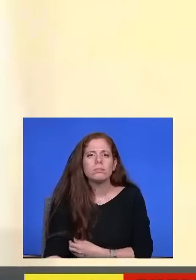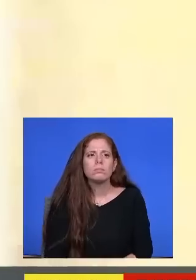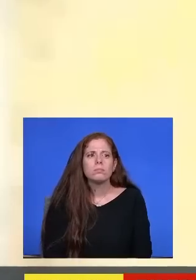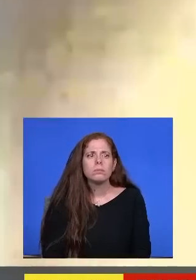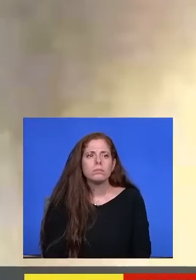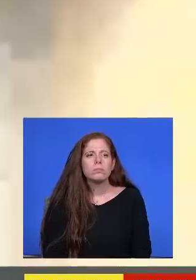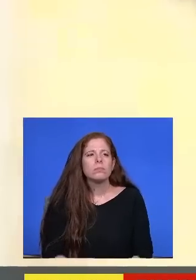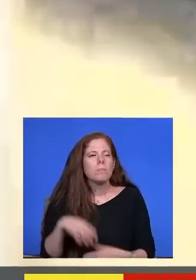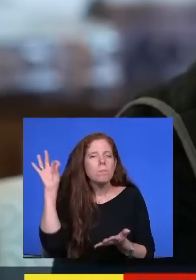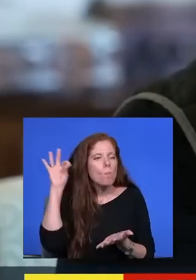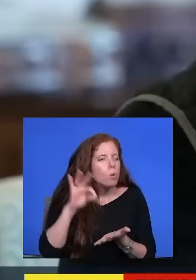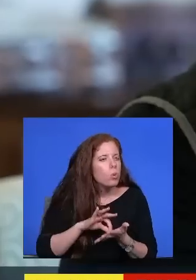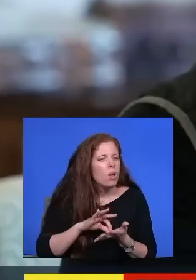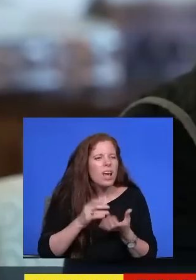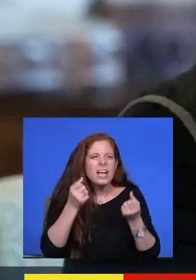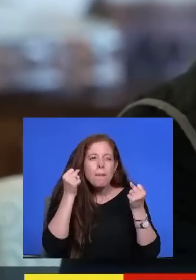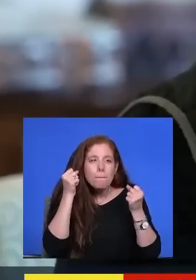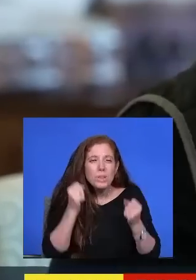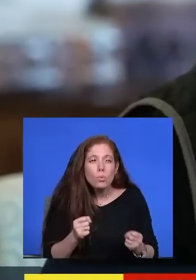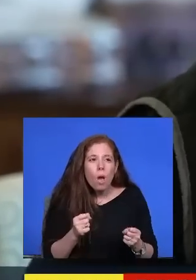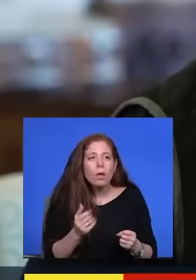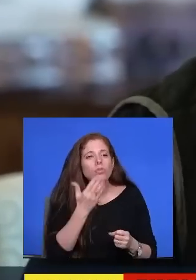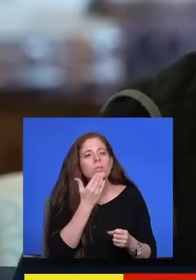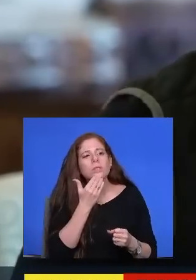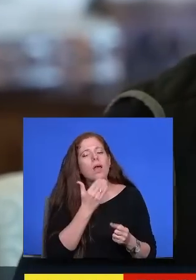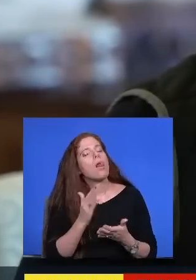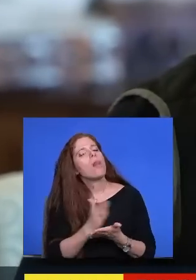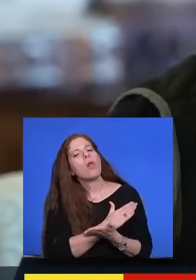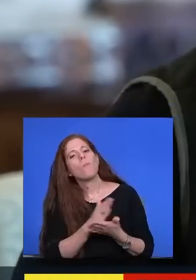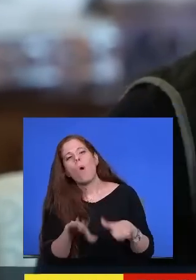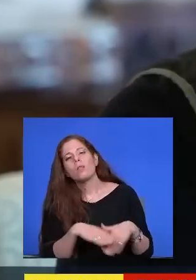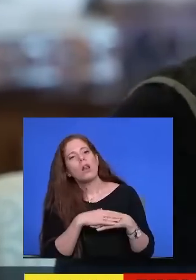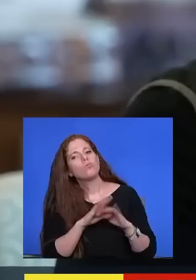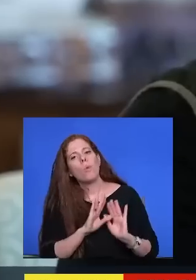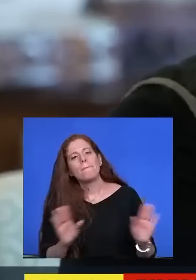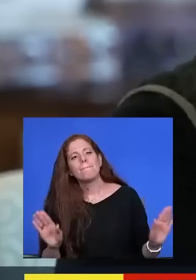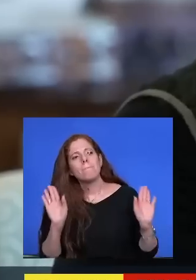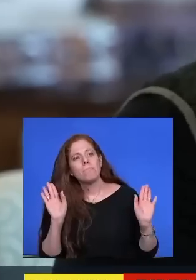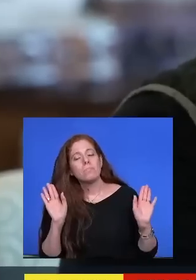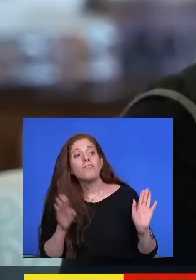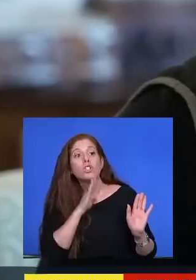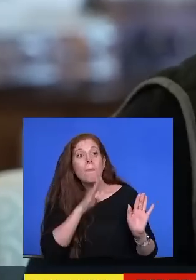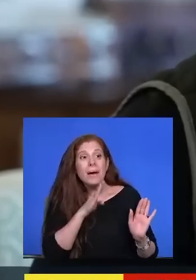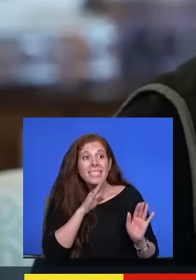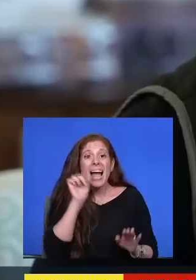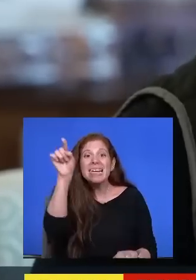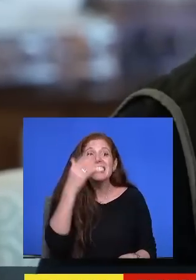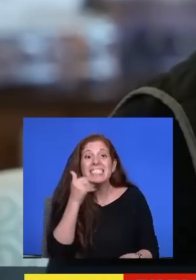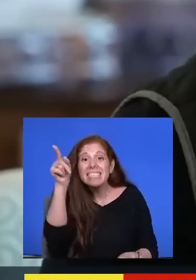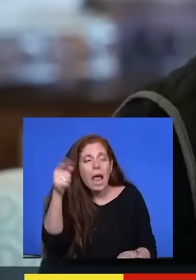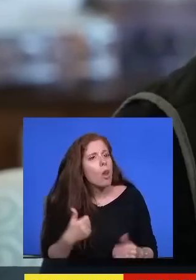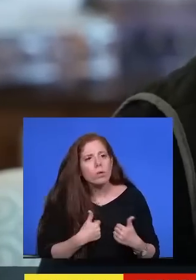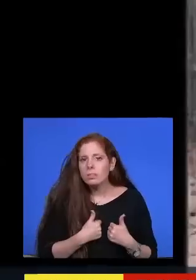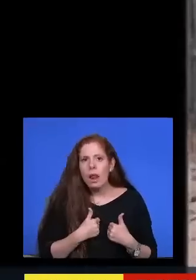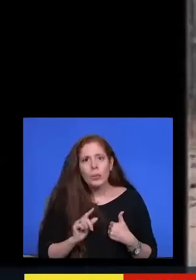انا وقتها اقتنعت تماما انه اسرائيل مش جاهزه للسلام وانه في مشكله في داخل اسرائيل